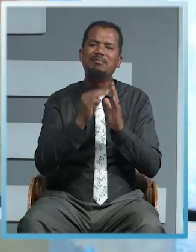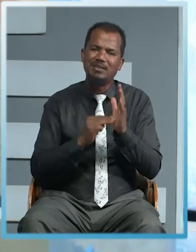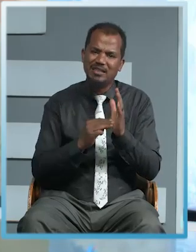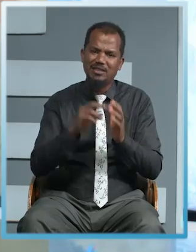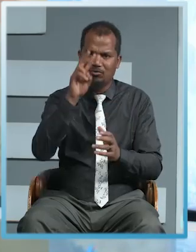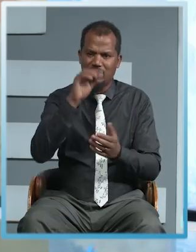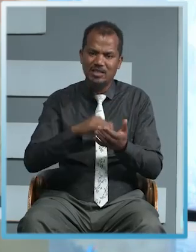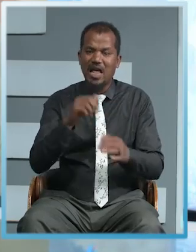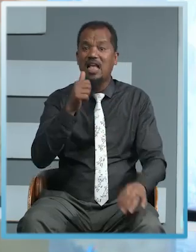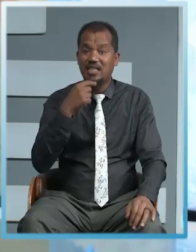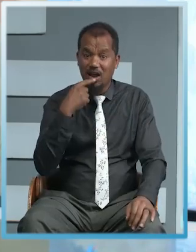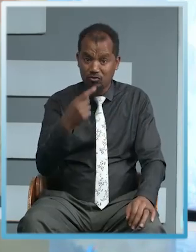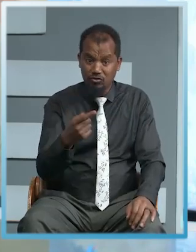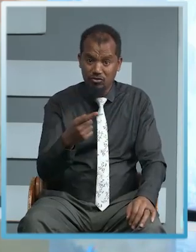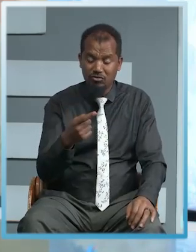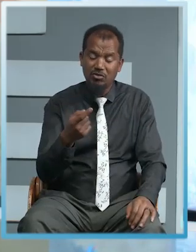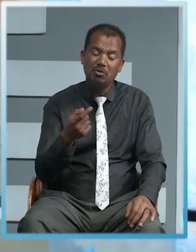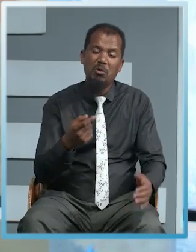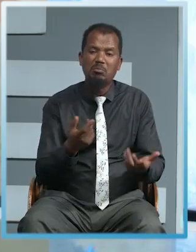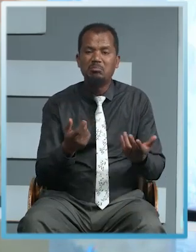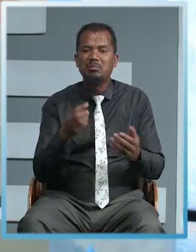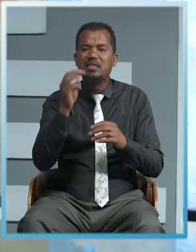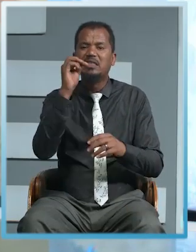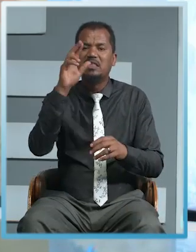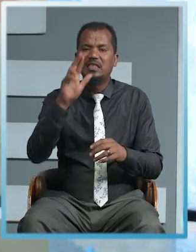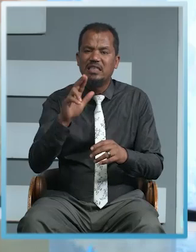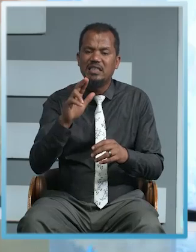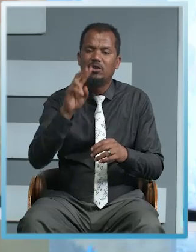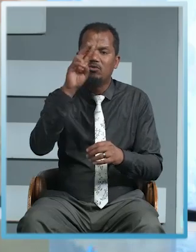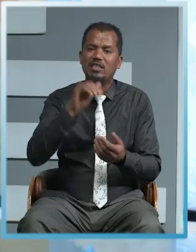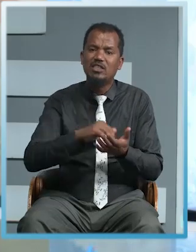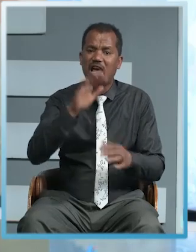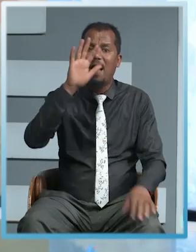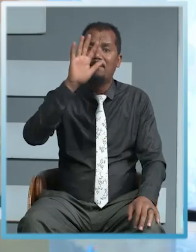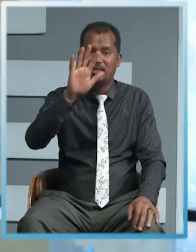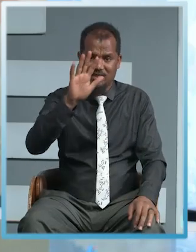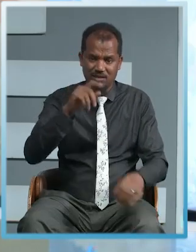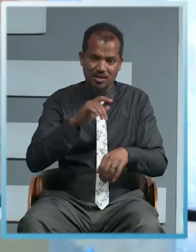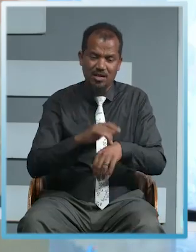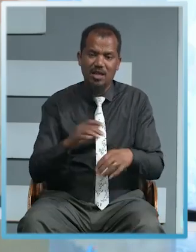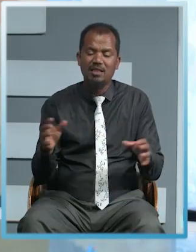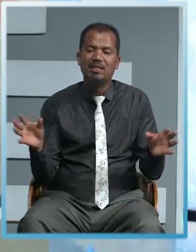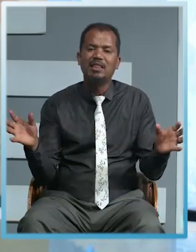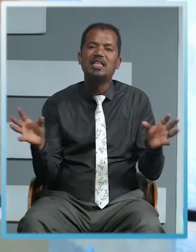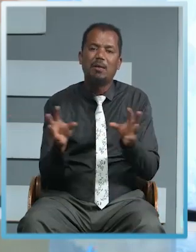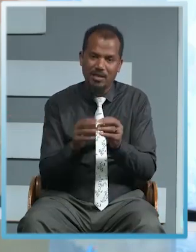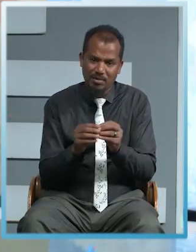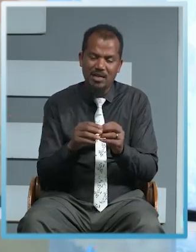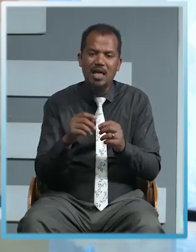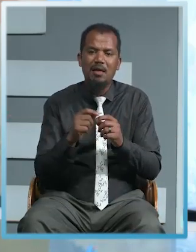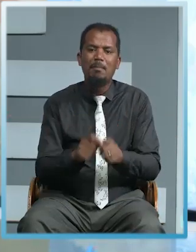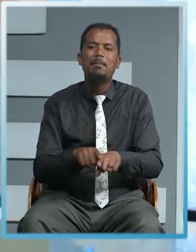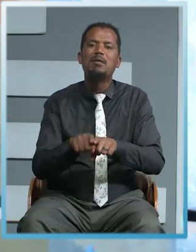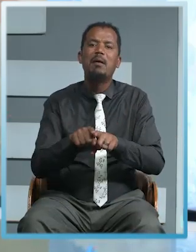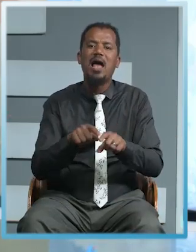ጥቅምት 2010 አልኩሽ፣ ኦልሬዲ ጥር 2005 ላይ ተሰባስበን